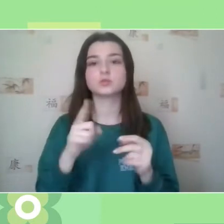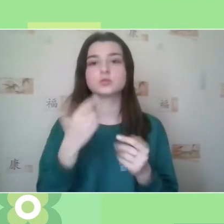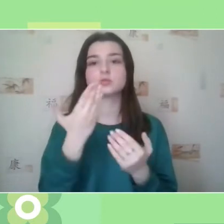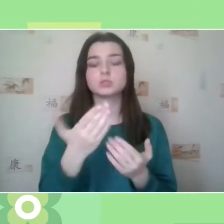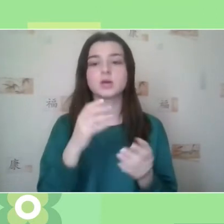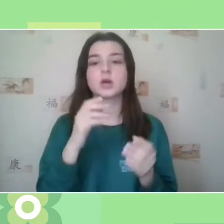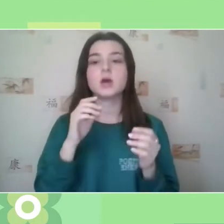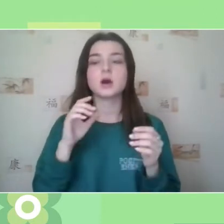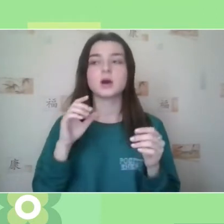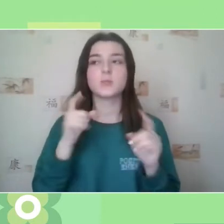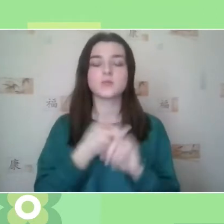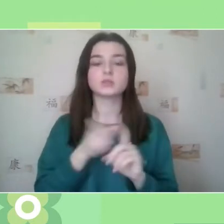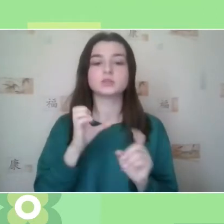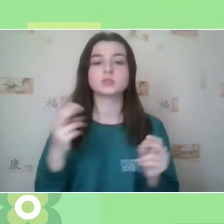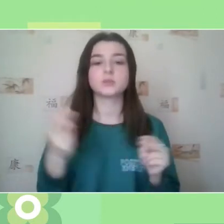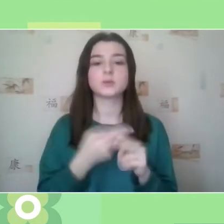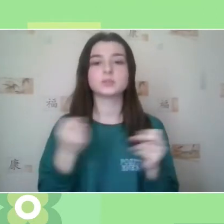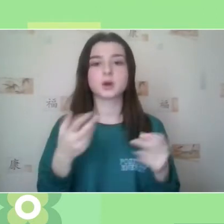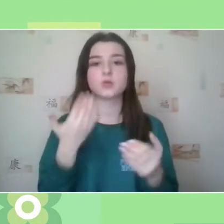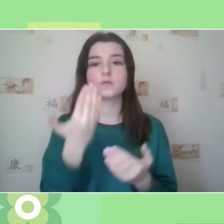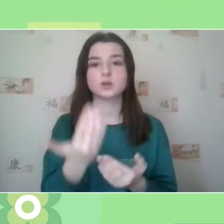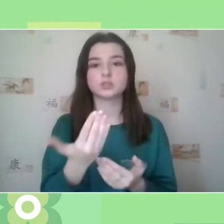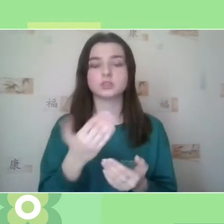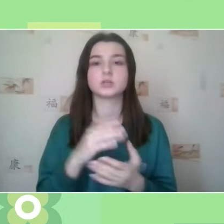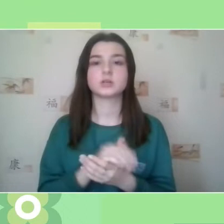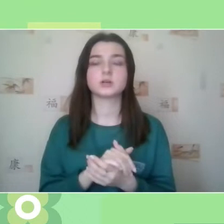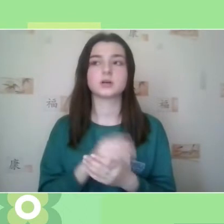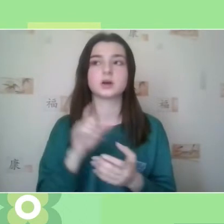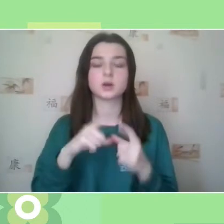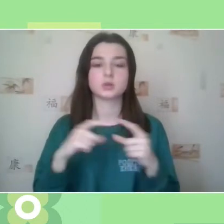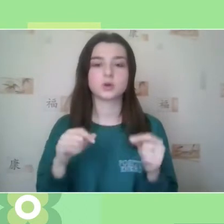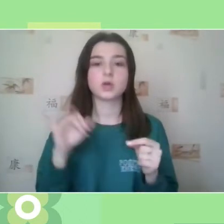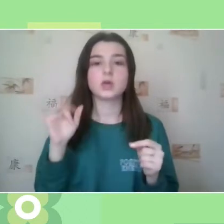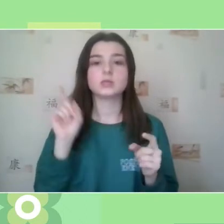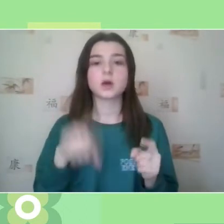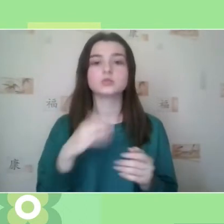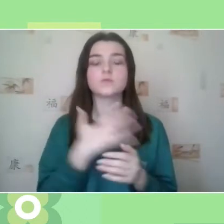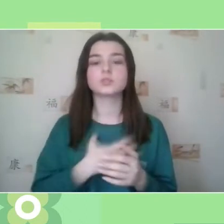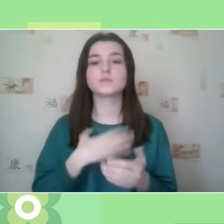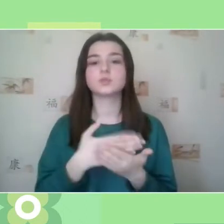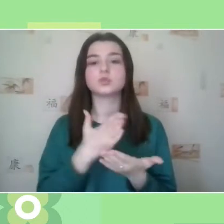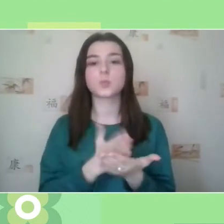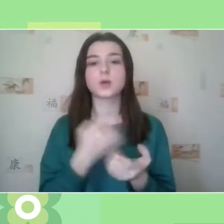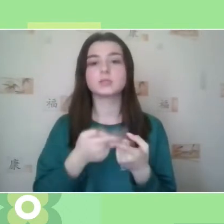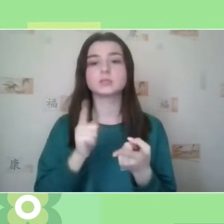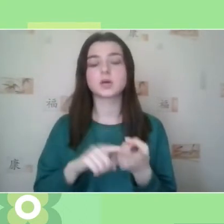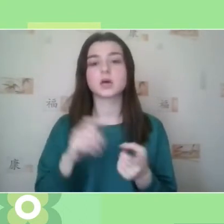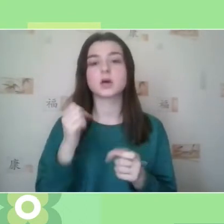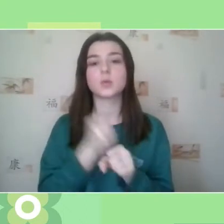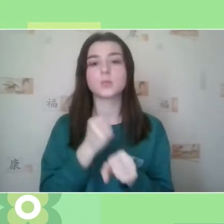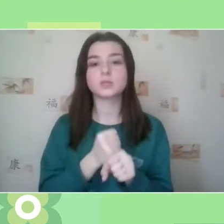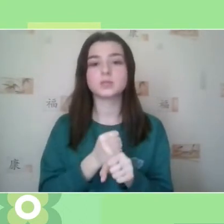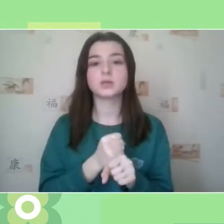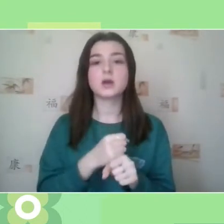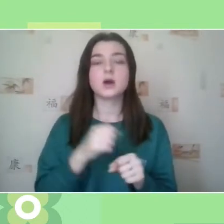карток. Дуже важливо і дуже хороший інструмент – це запрошувати людей робити їхні пожертви